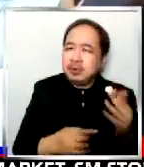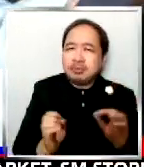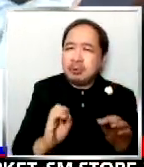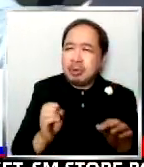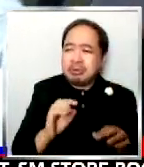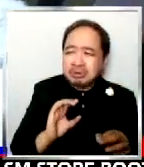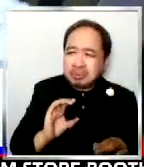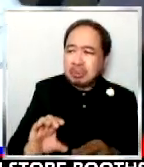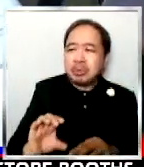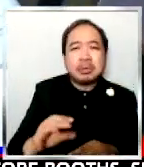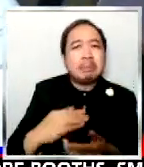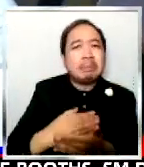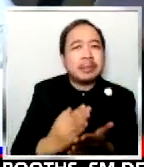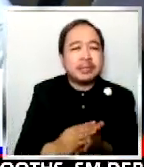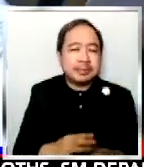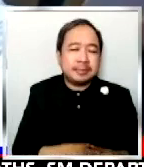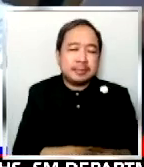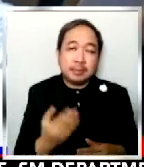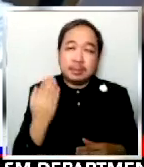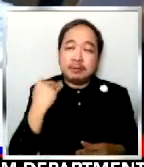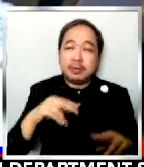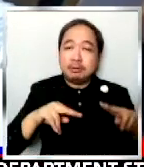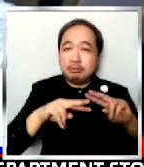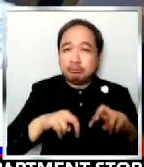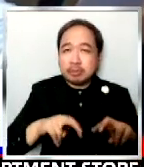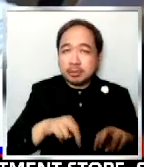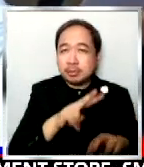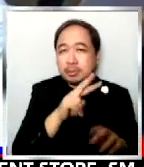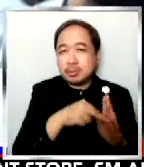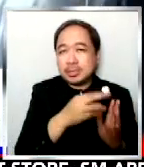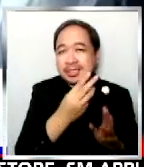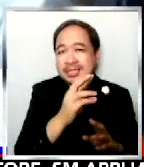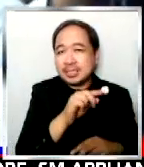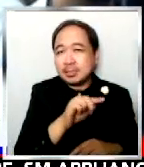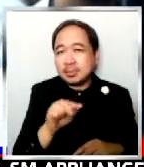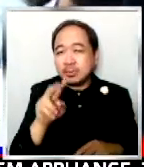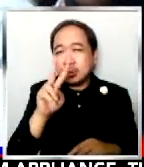our research, from 2016 to 2022,